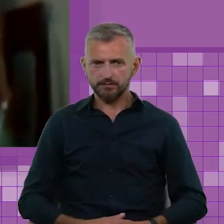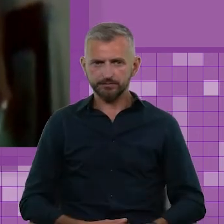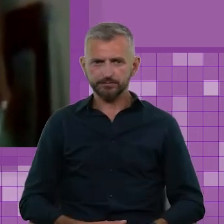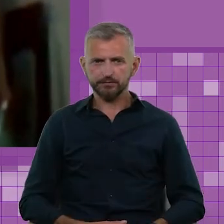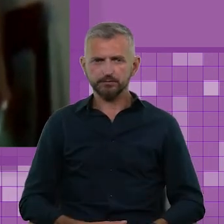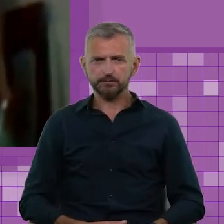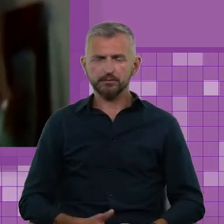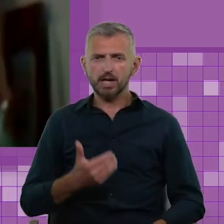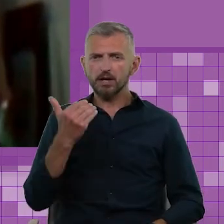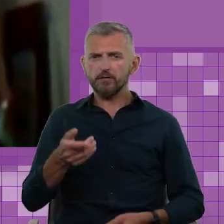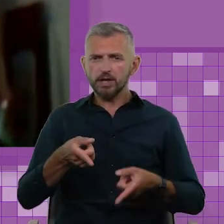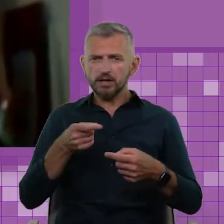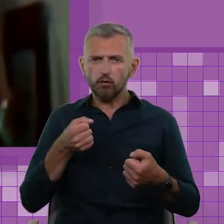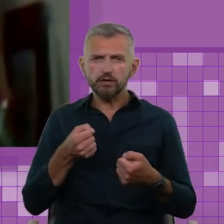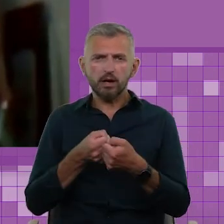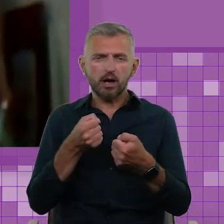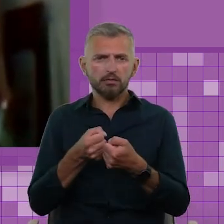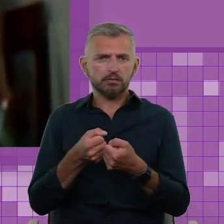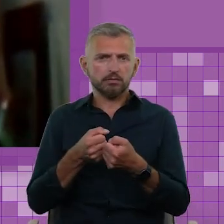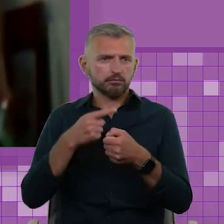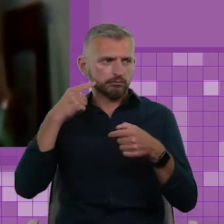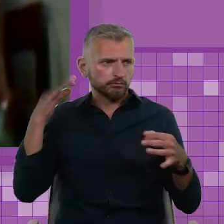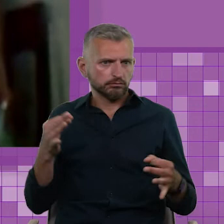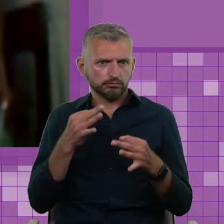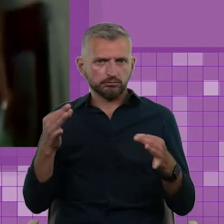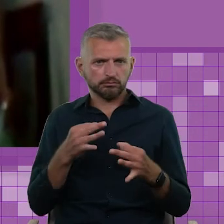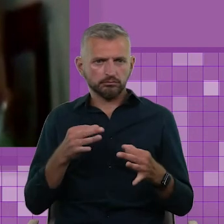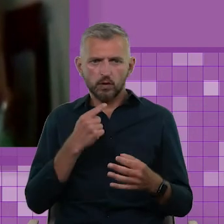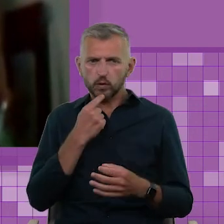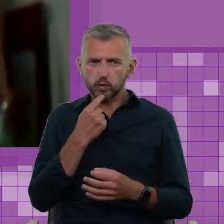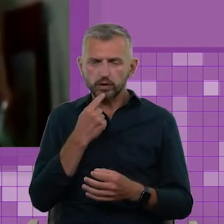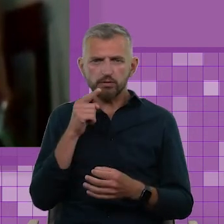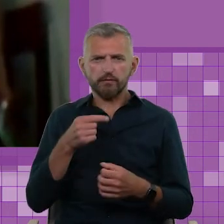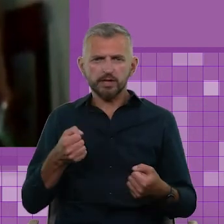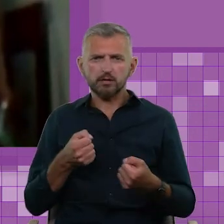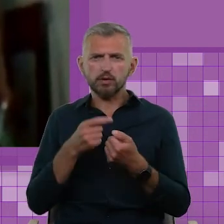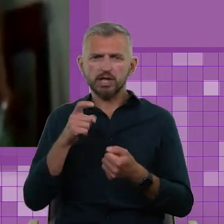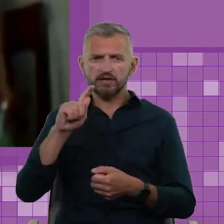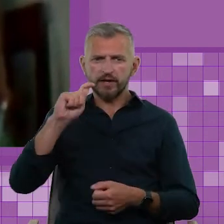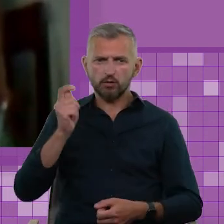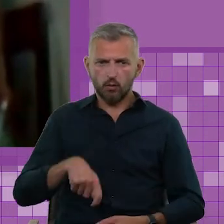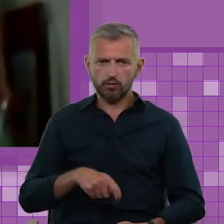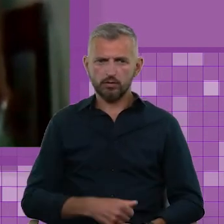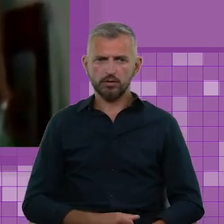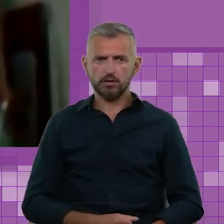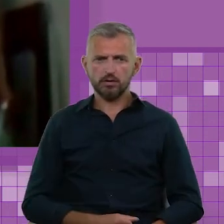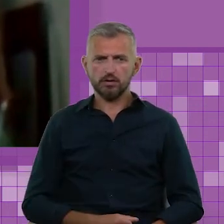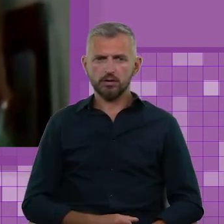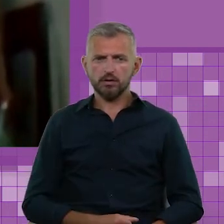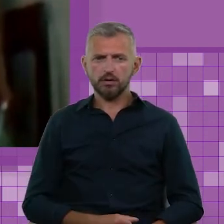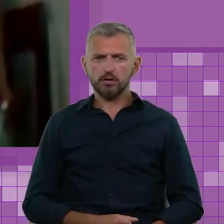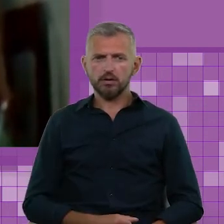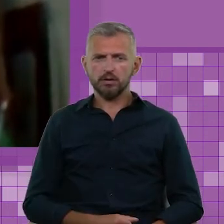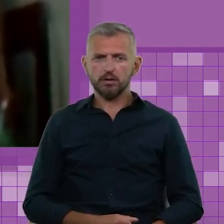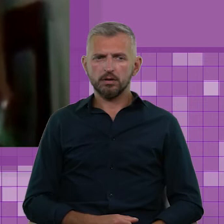Ви дійсно стикаєтесь з непрецедентними труднощами. Ви стикнулися з війною. І дуже